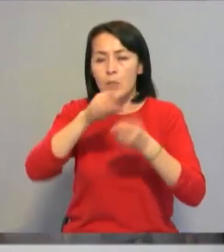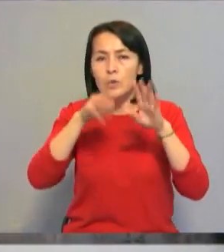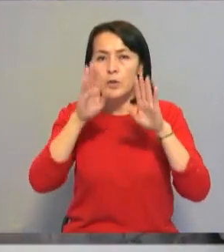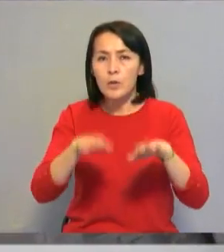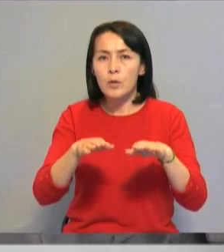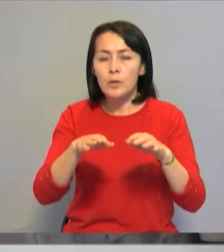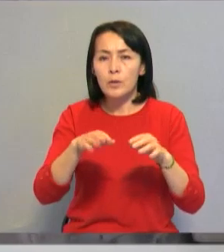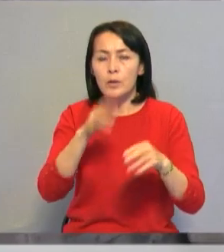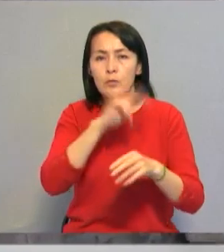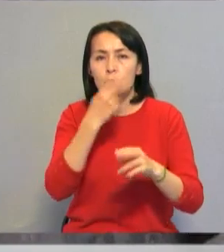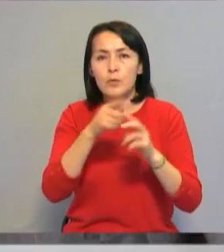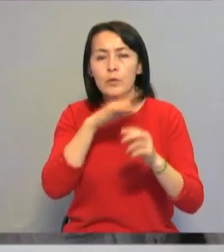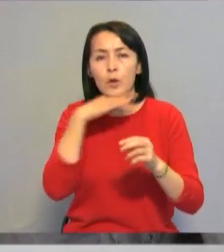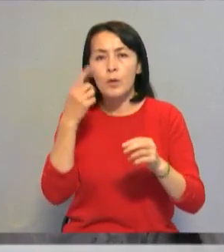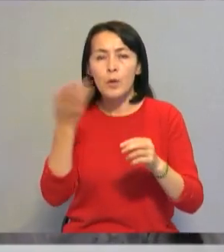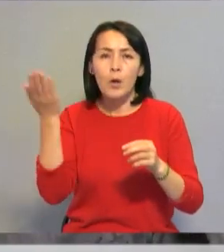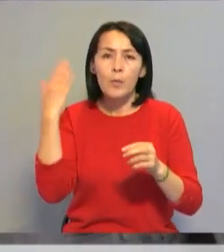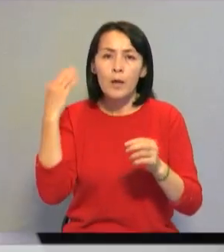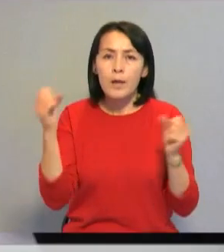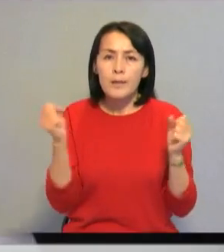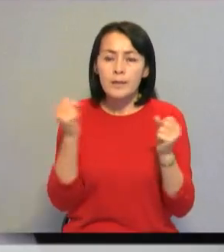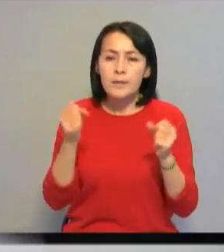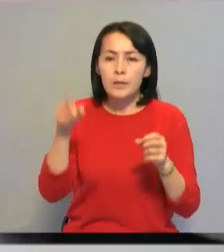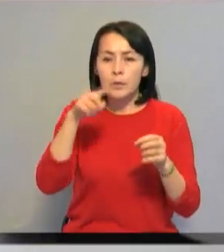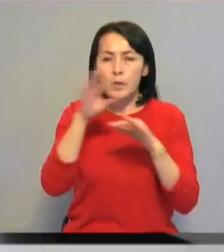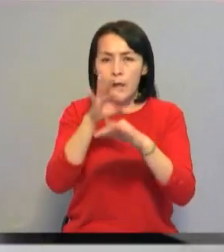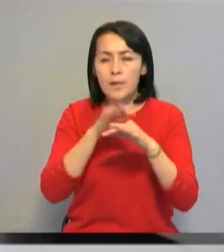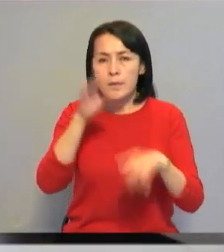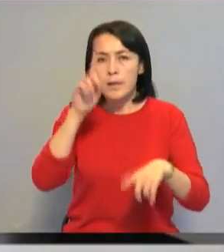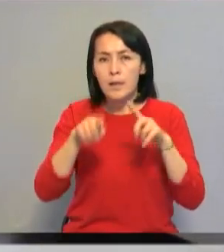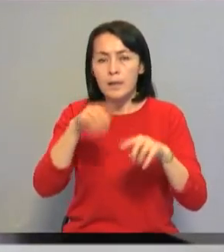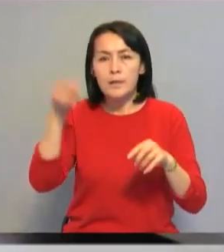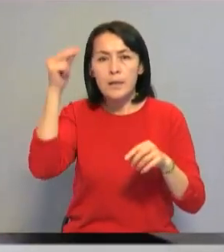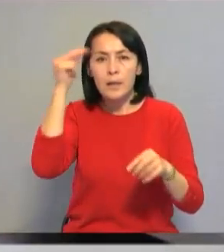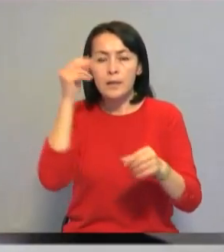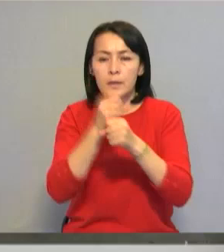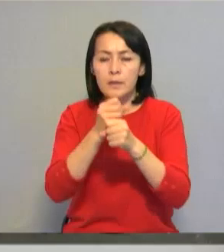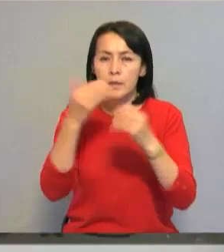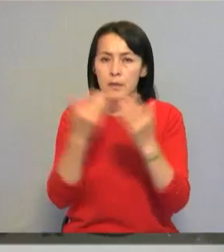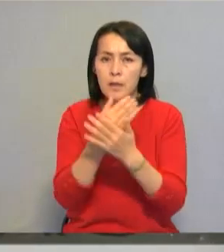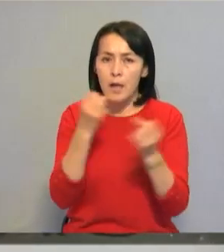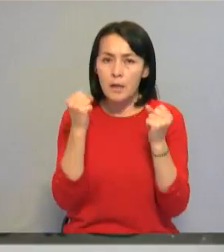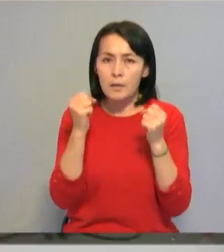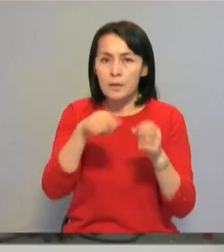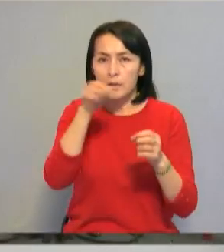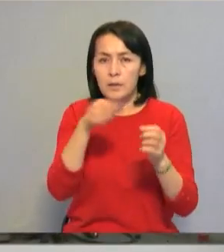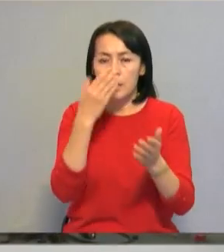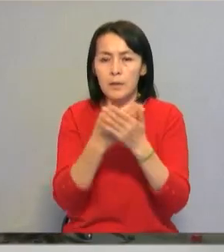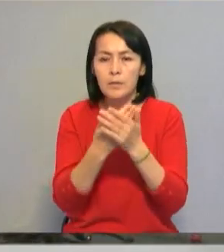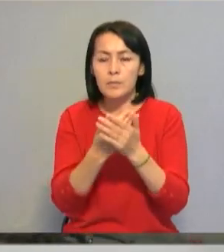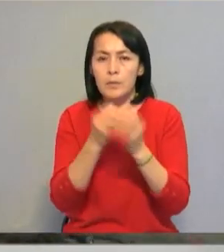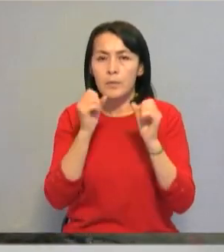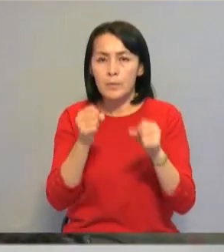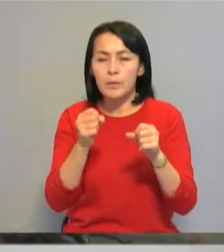орындарында қарбалас басталды. Енді бірі бұрынғы қысқы дөңгелектерін салса, ал кейбірі Қытайда жасалған жаңа қысқы шиналарға тапсырыс берумен